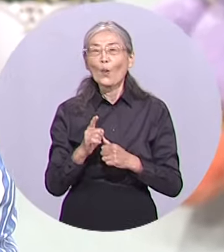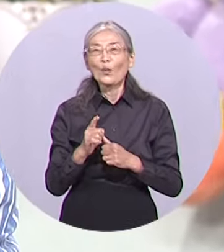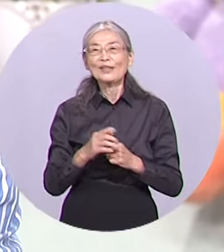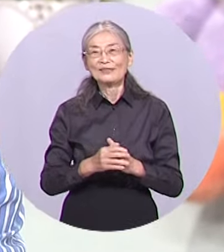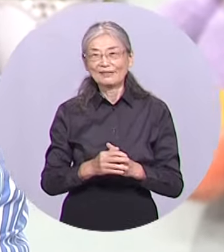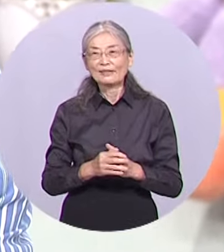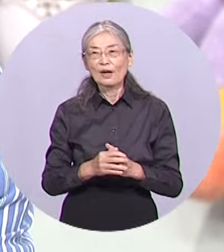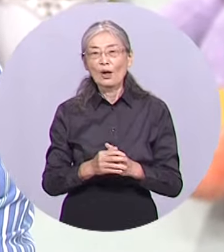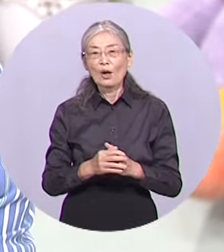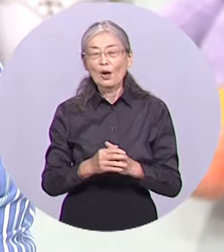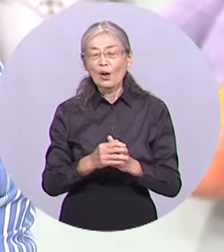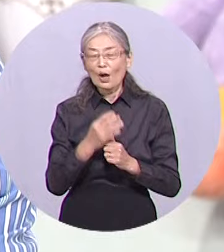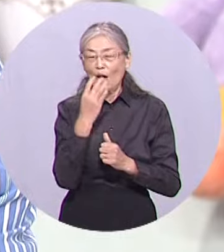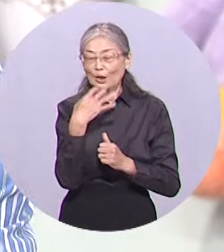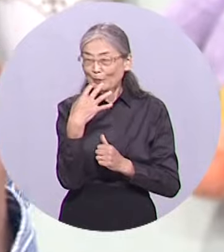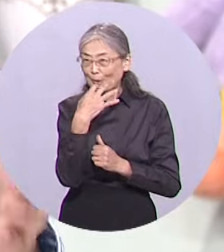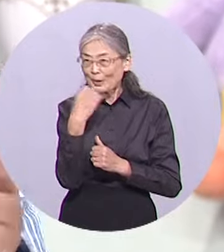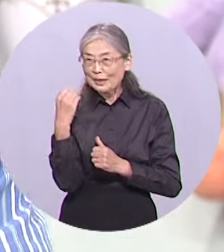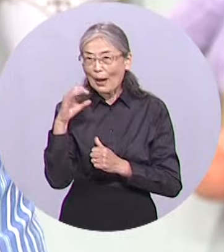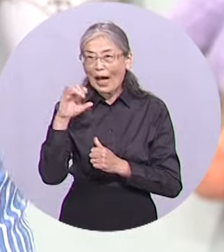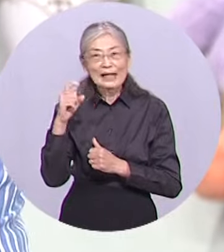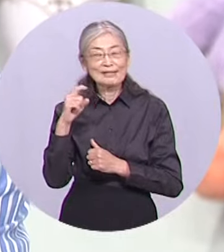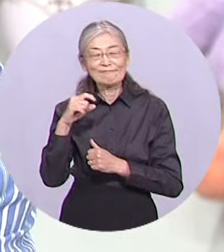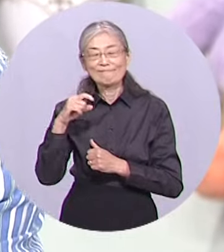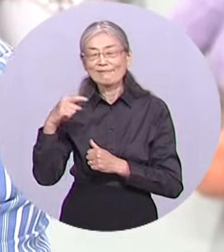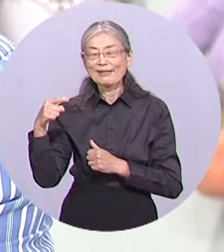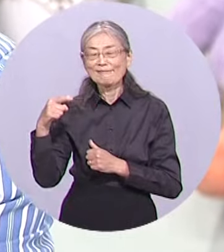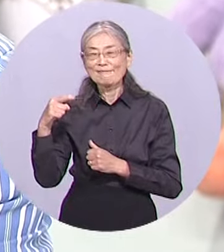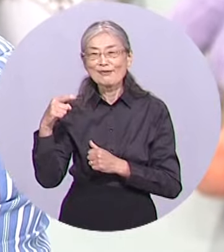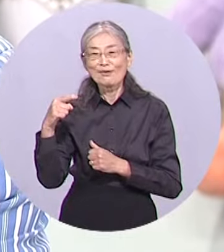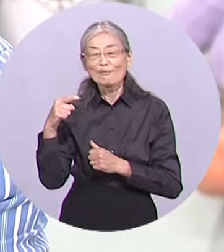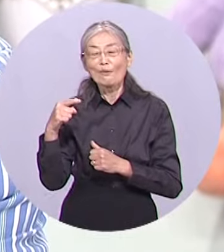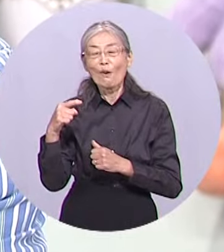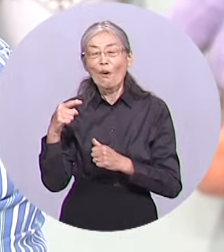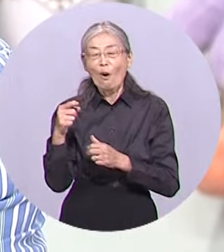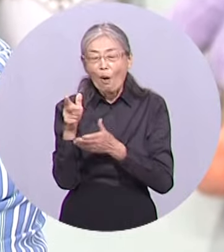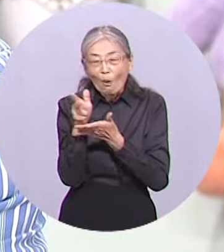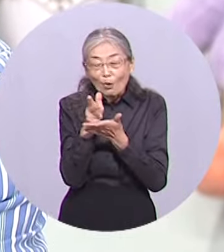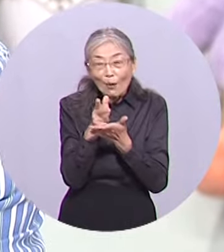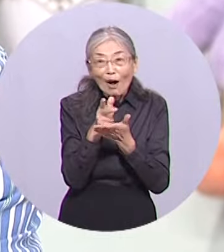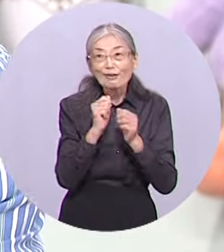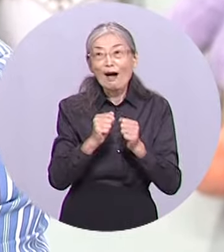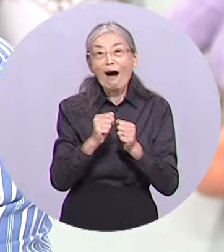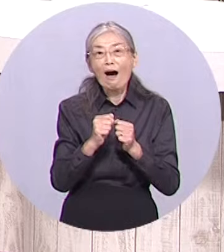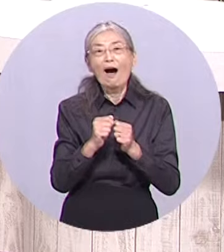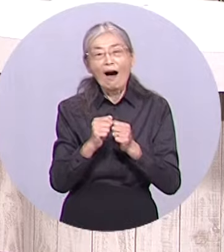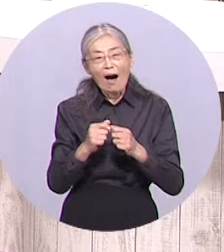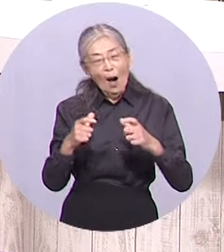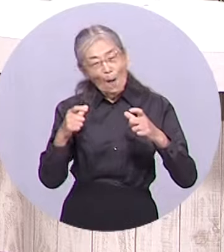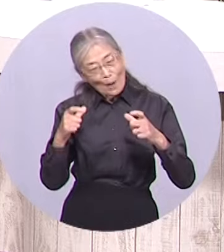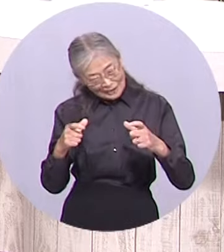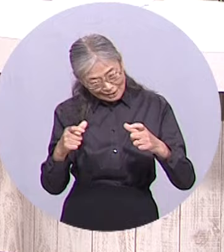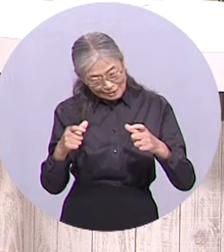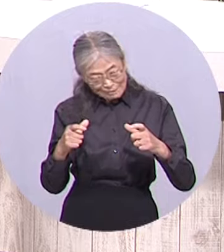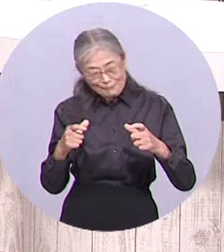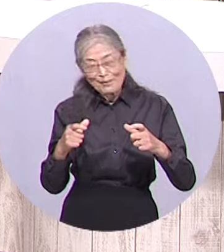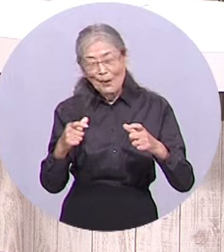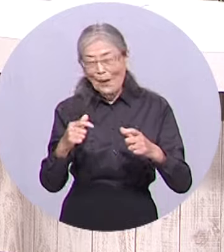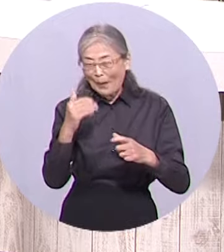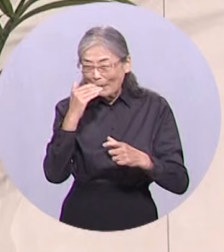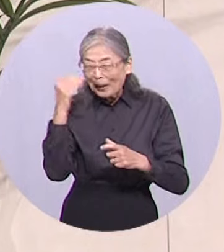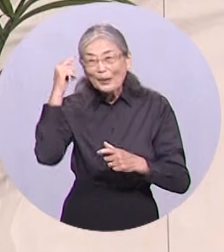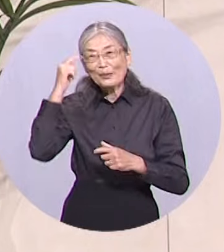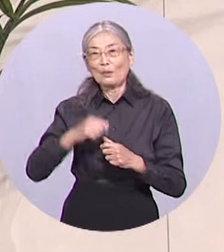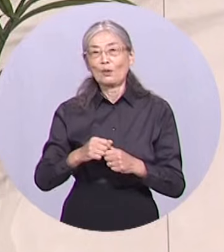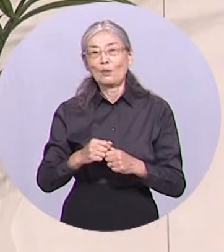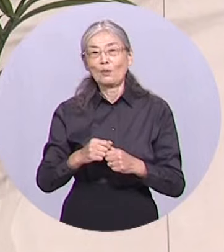でもね、渋沢栄一王のこうロケとかも行ってたんで、うんうん、ついにこうお札になったなっていうの感慨深いですね。 ど